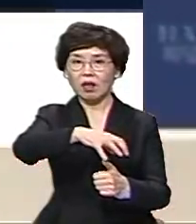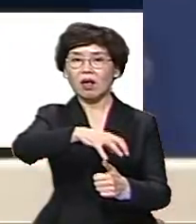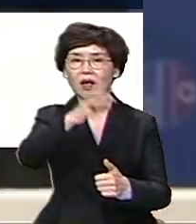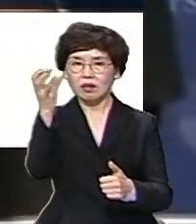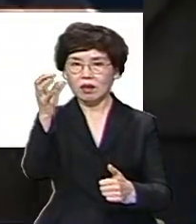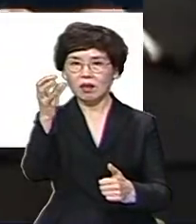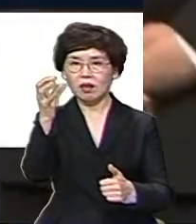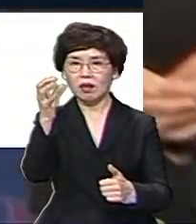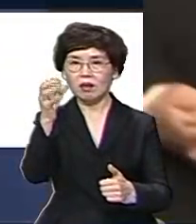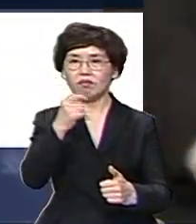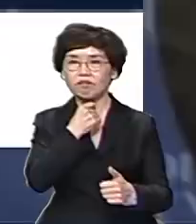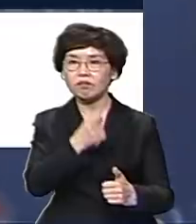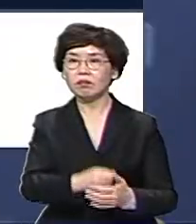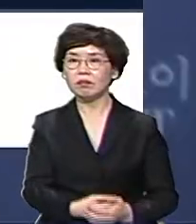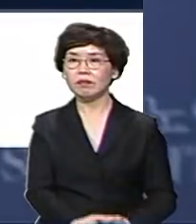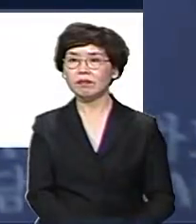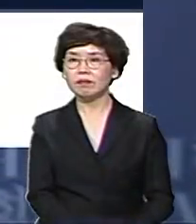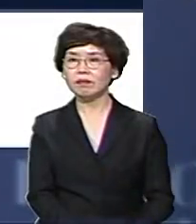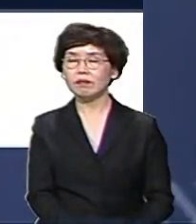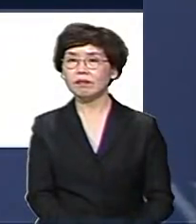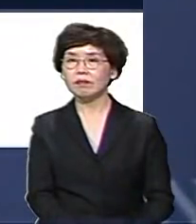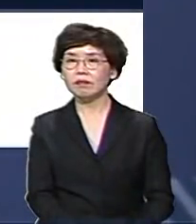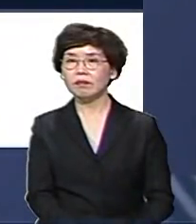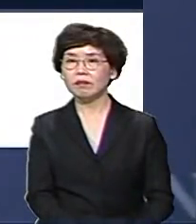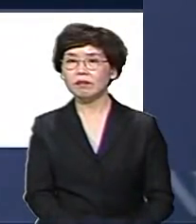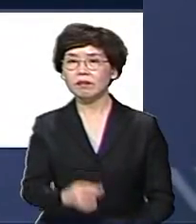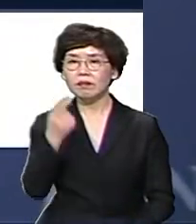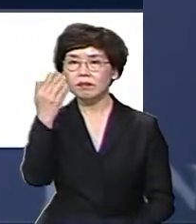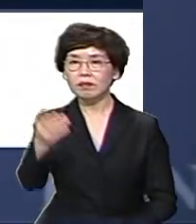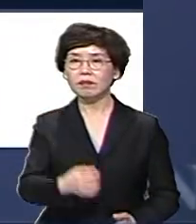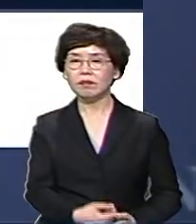해제를 요구했습니까?